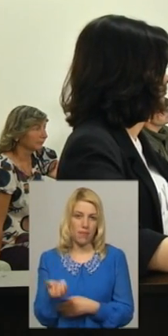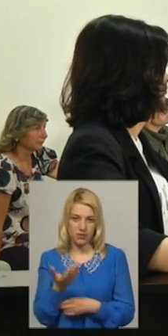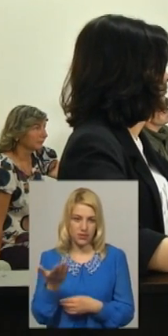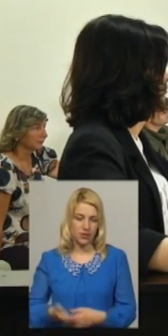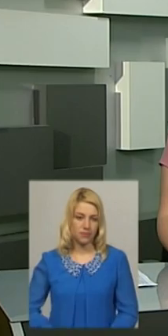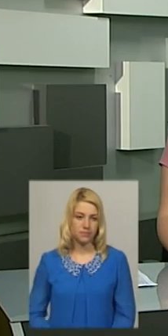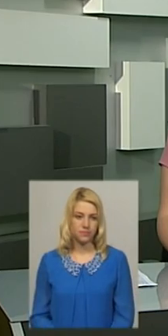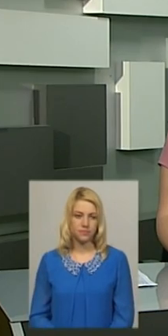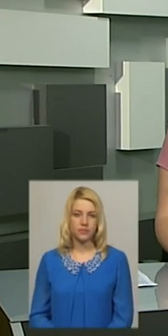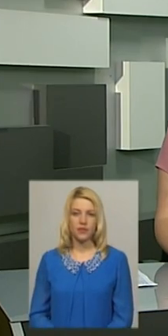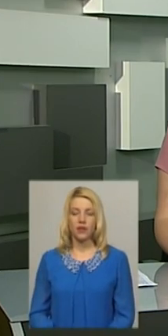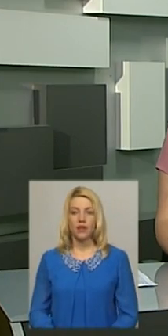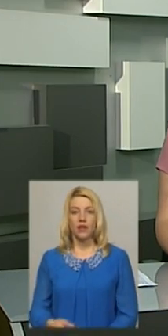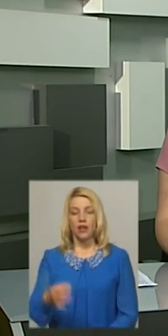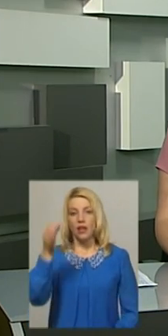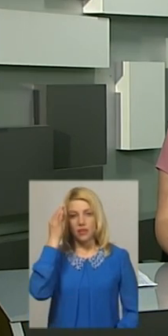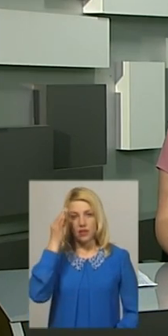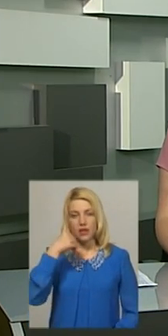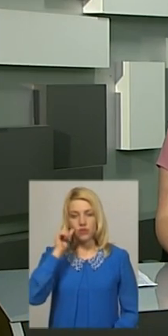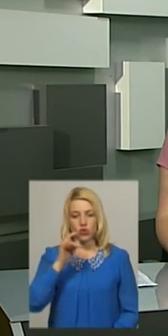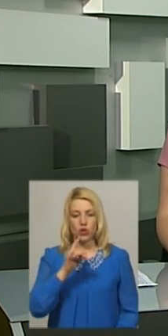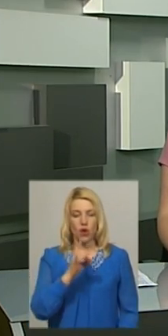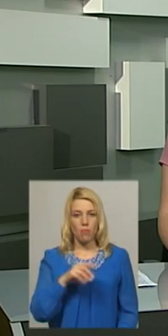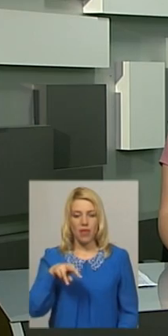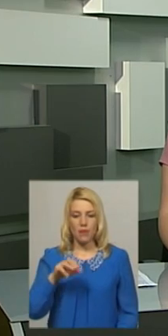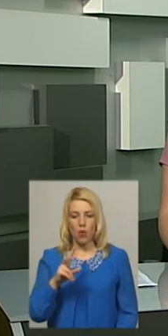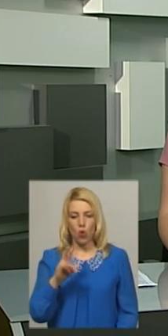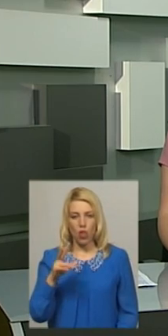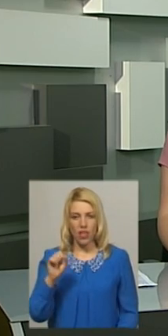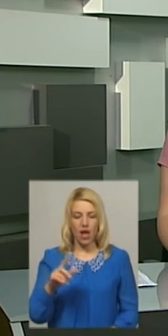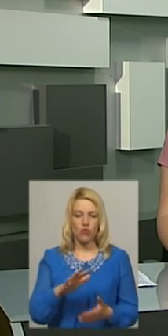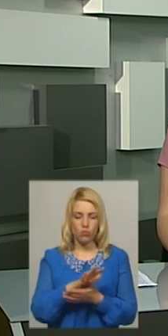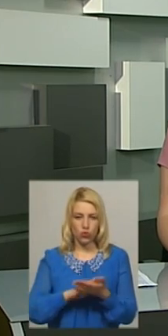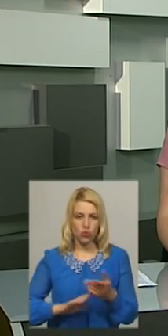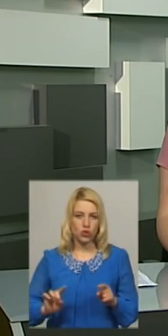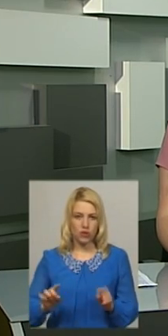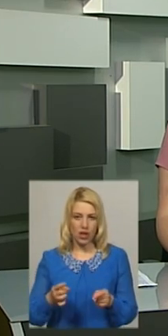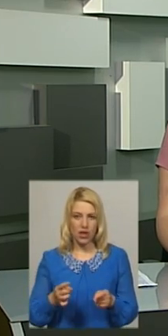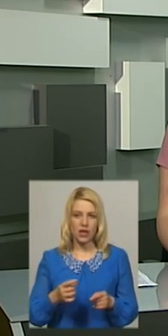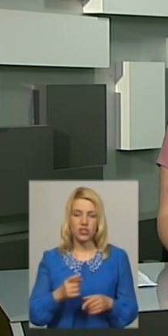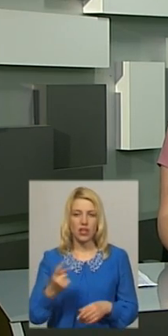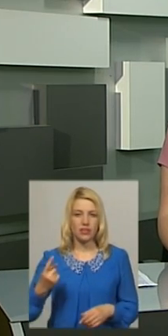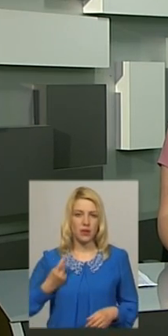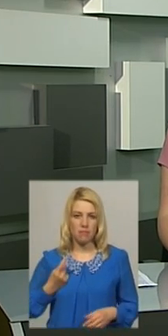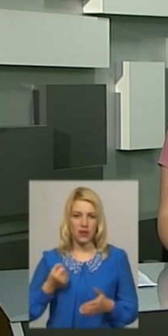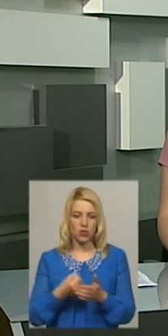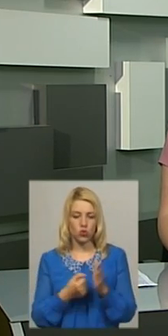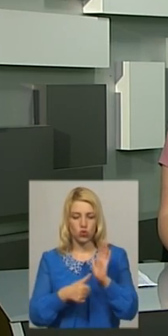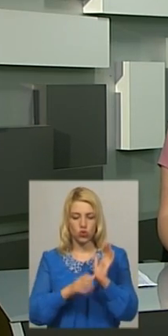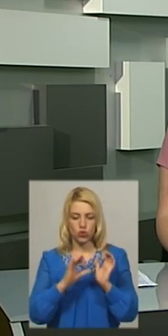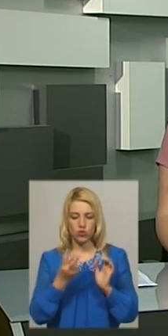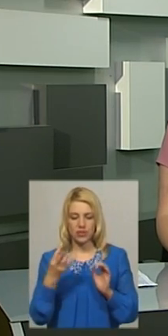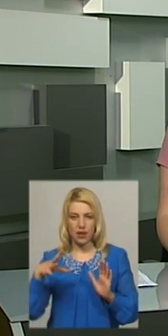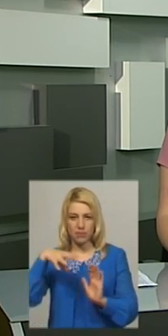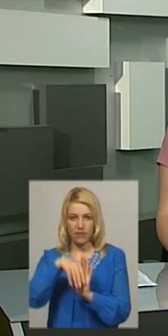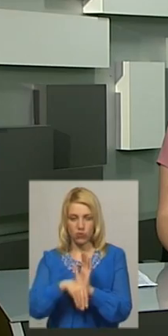пам'ятаю, яке шампанське. Нагадаю, вчора Роману Миколаєву продовжили запобіжний захід у вигляді тримання під вартою до 6 серпня